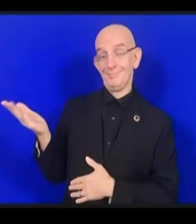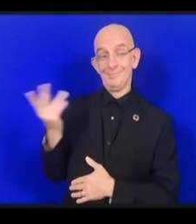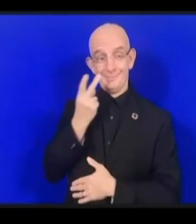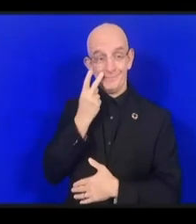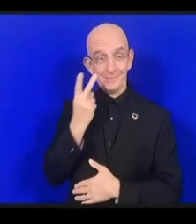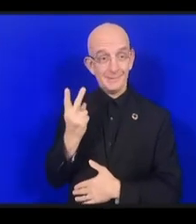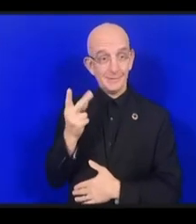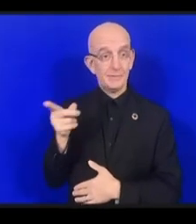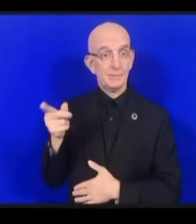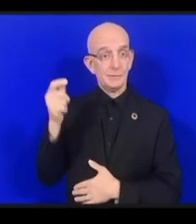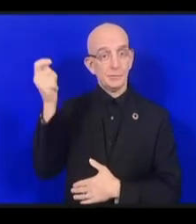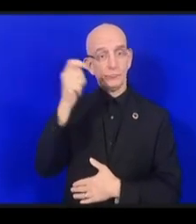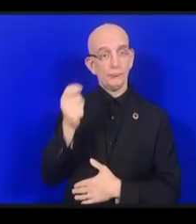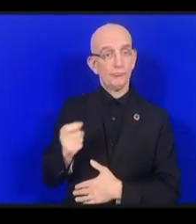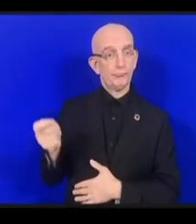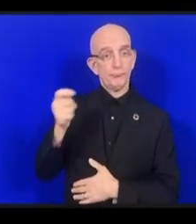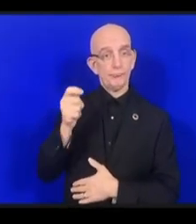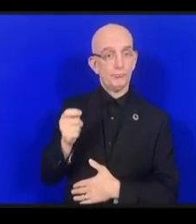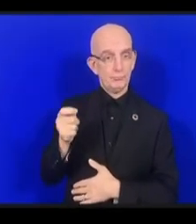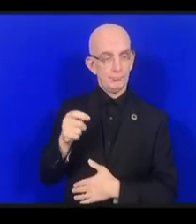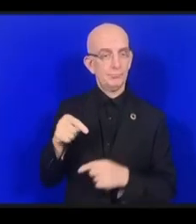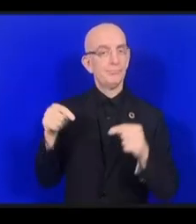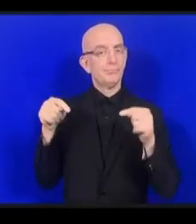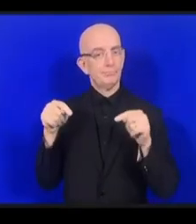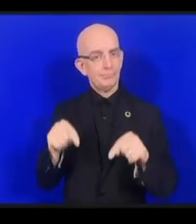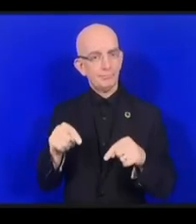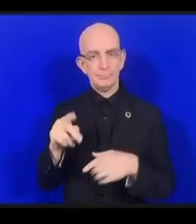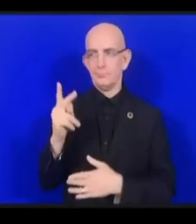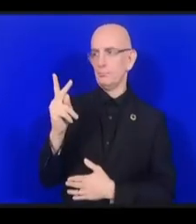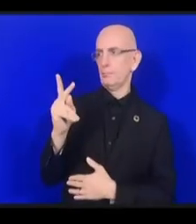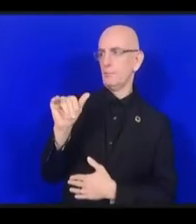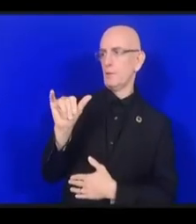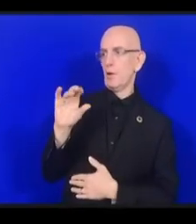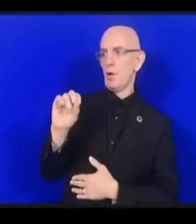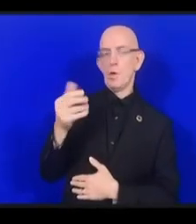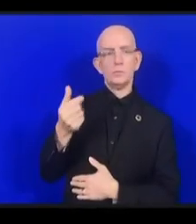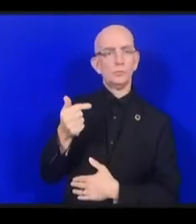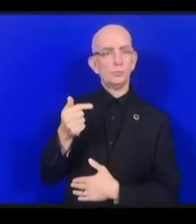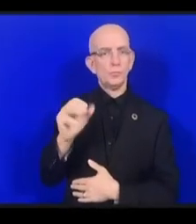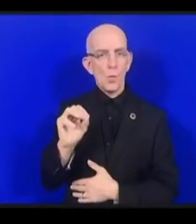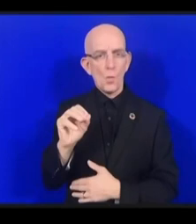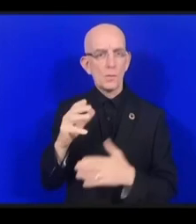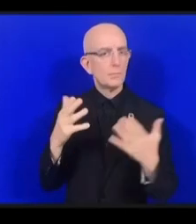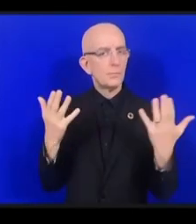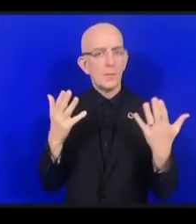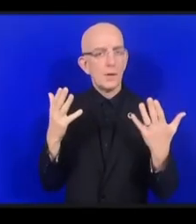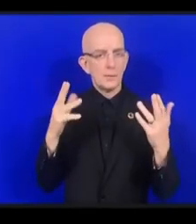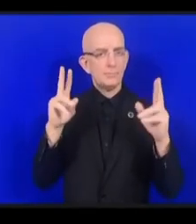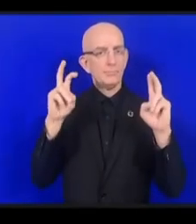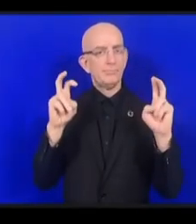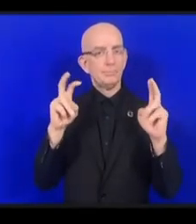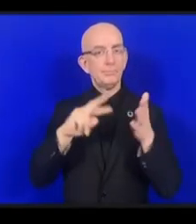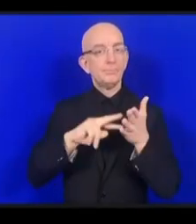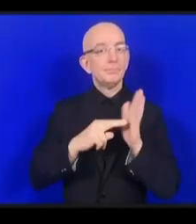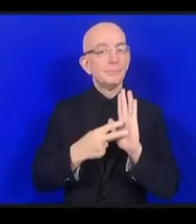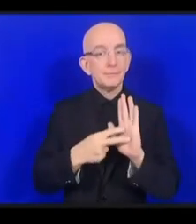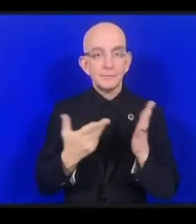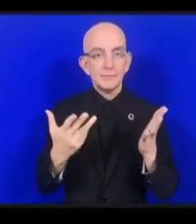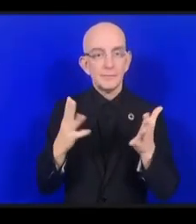という漢字は糸と引きつなぐという意味の通じますところの